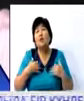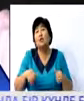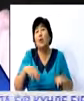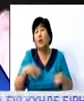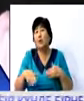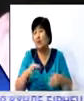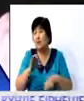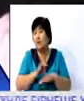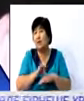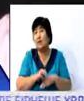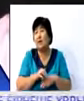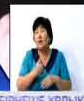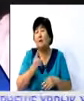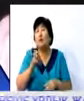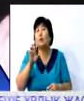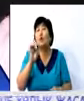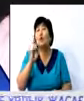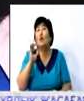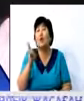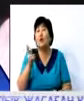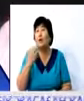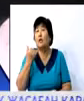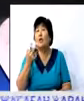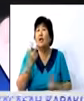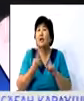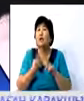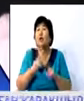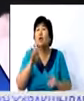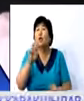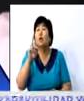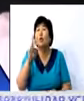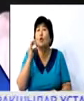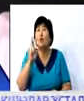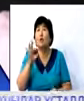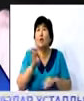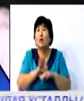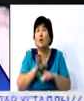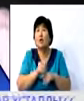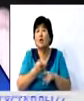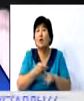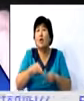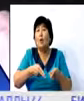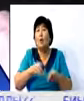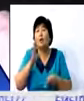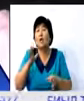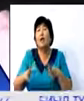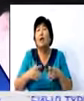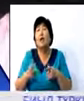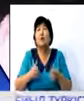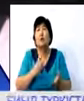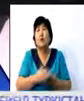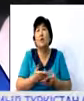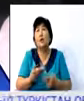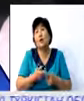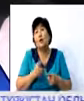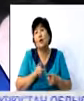екен. Бір бүйрегін алып тастаған екен, қазіргі кезде екінші бүйрегі де істен шығып, оған да ота жасалуға дайындық үстінде екен.